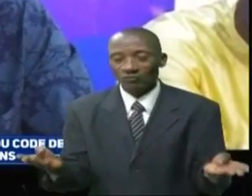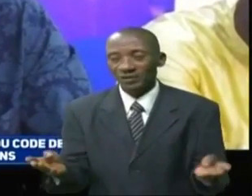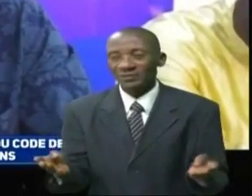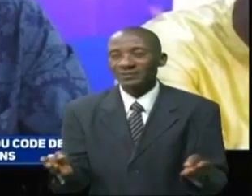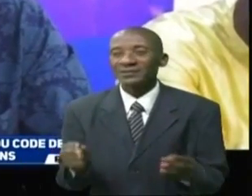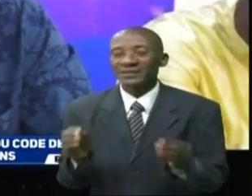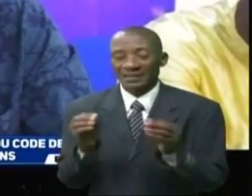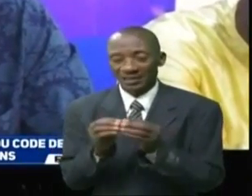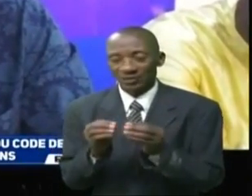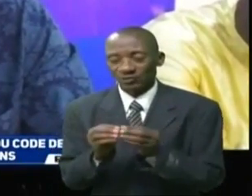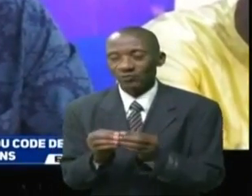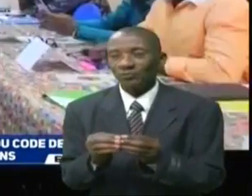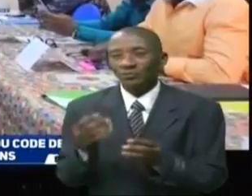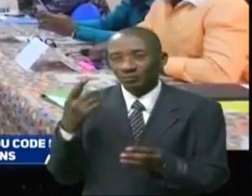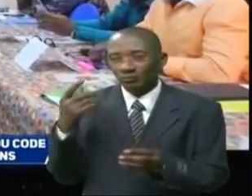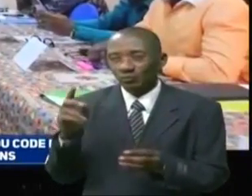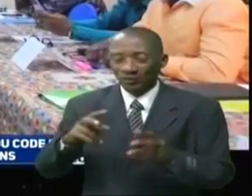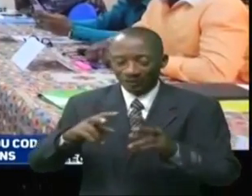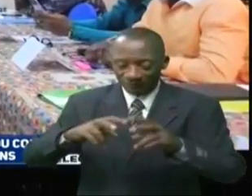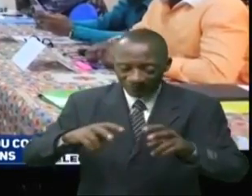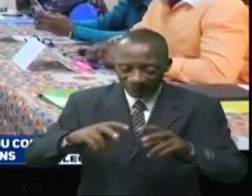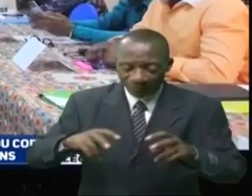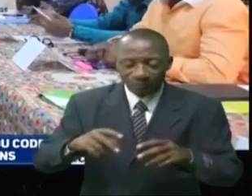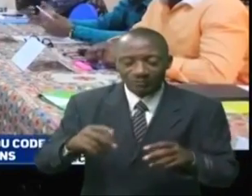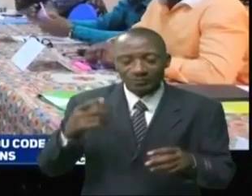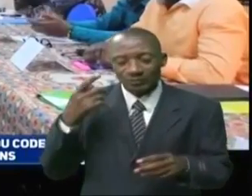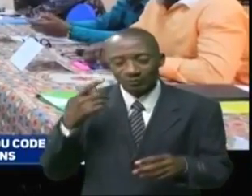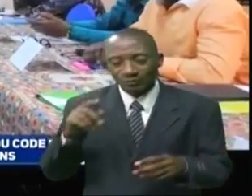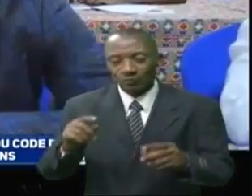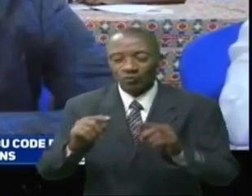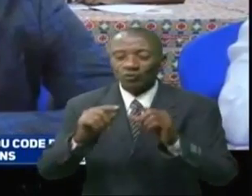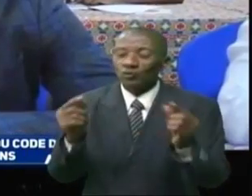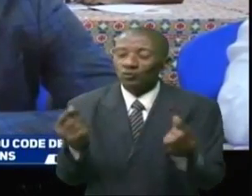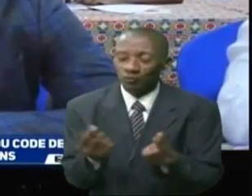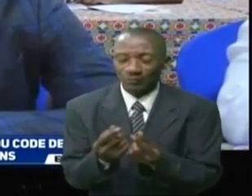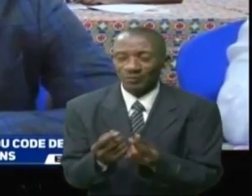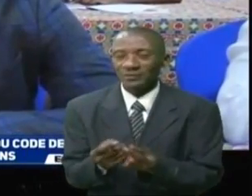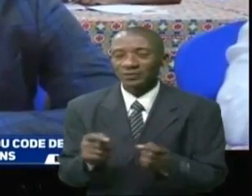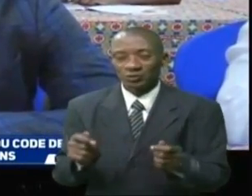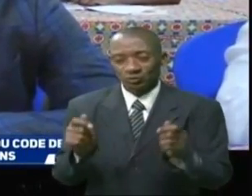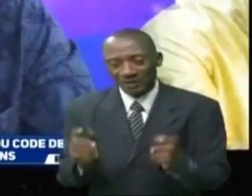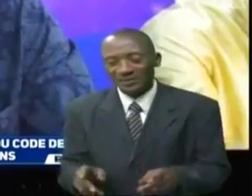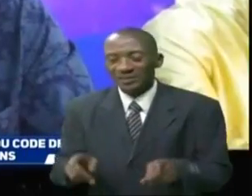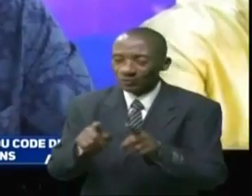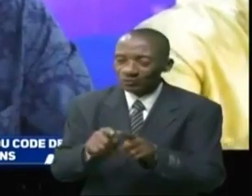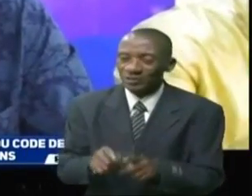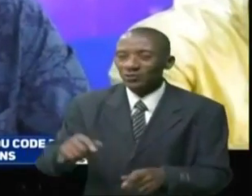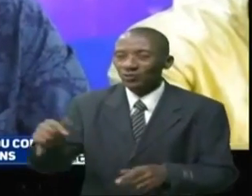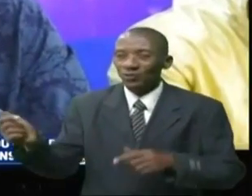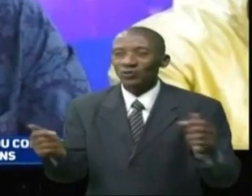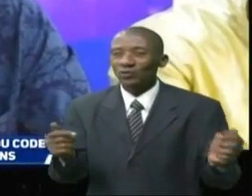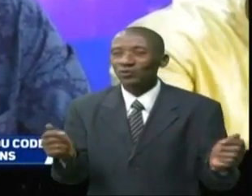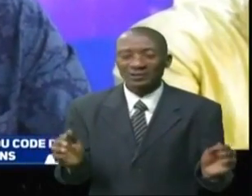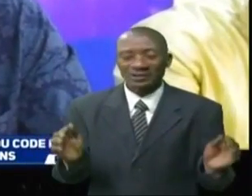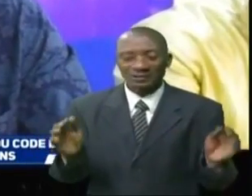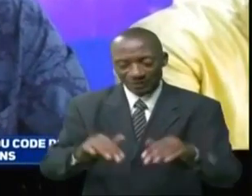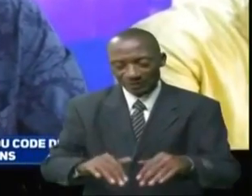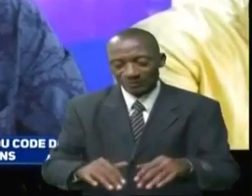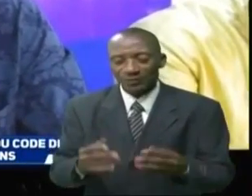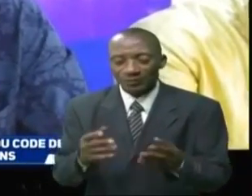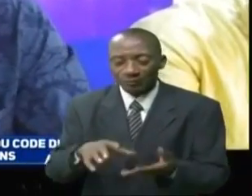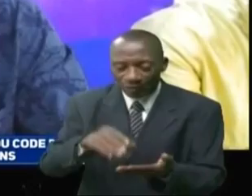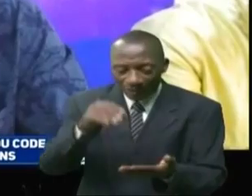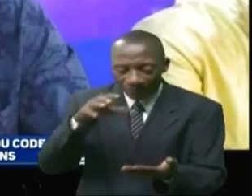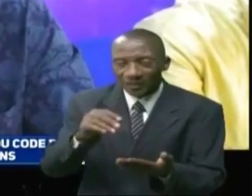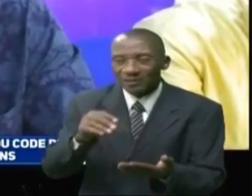période électorale et du protocole d'accord entre la CENI et les CESAC